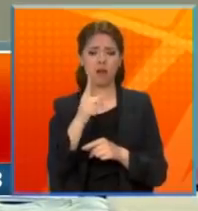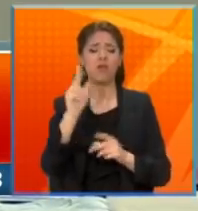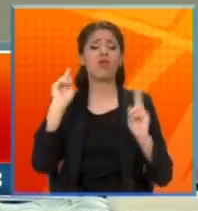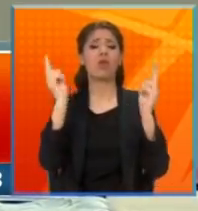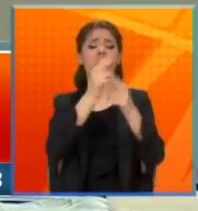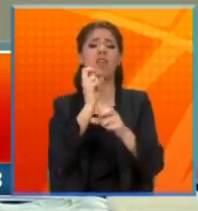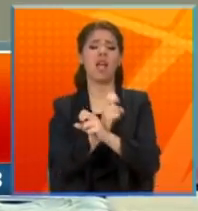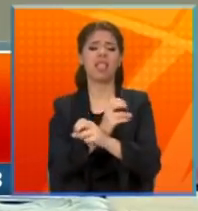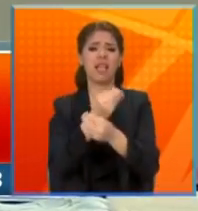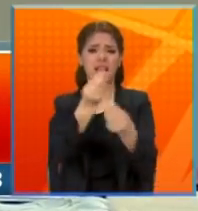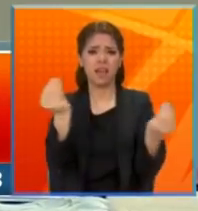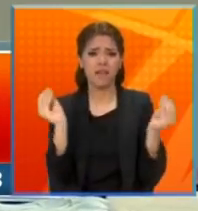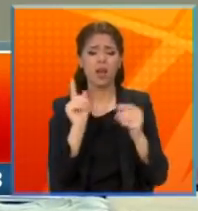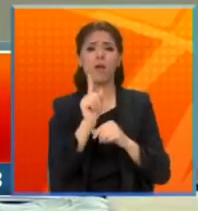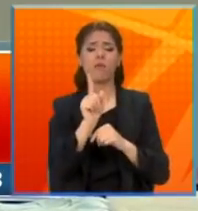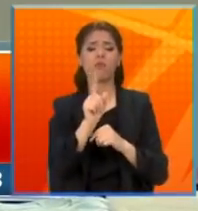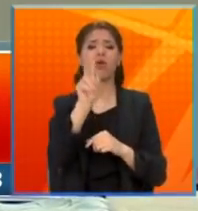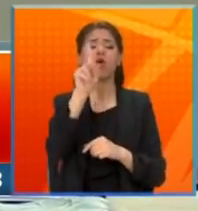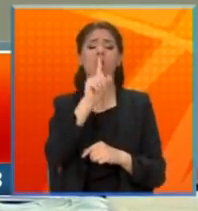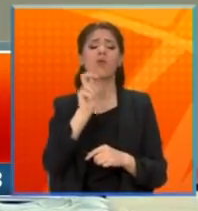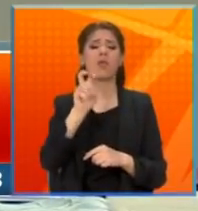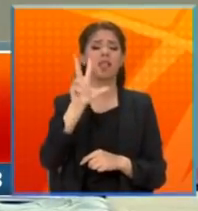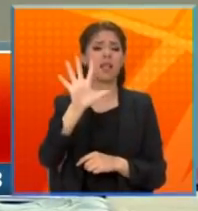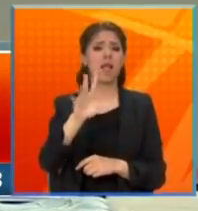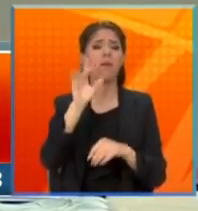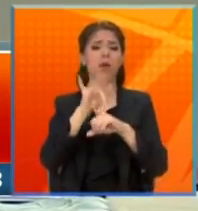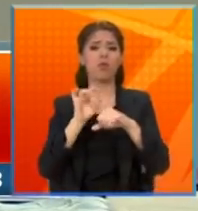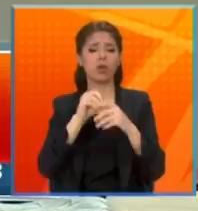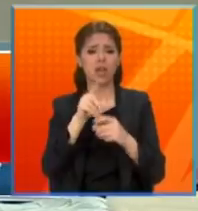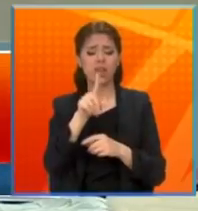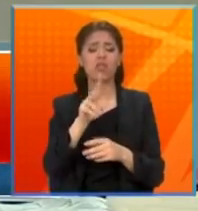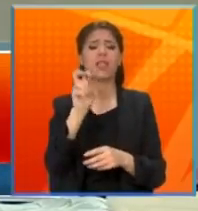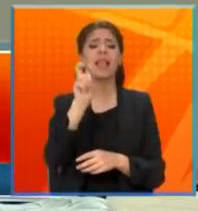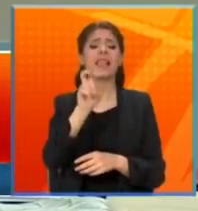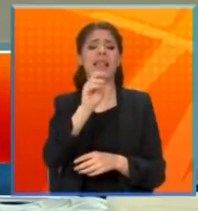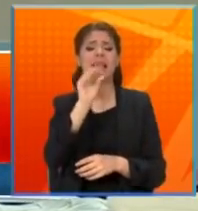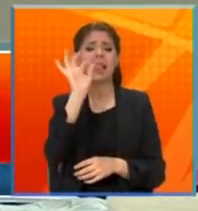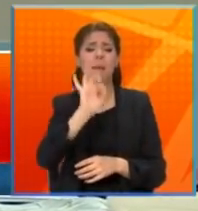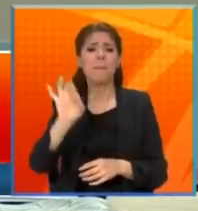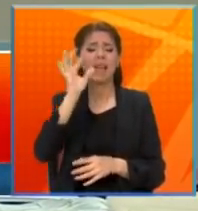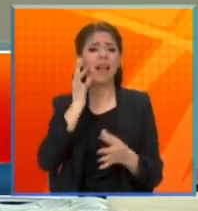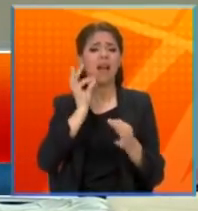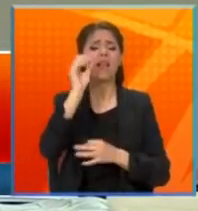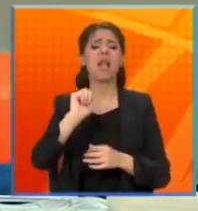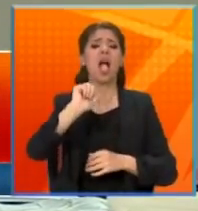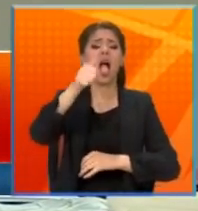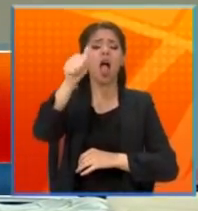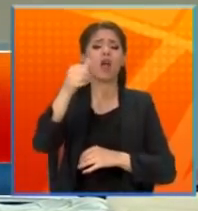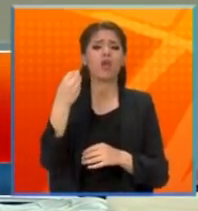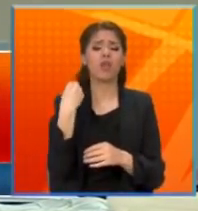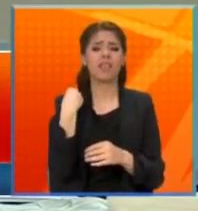tehdit ediyor. 185 ülkede 8 milyara yakın insan her gün hastalığa